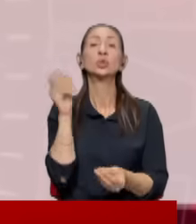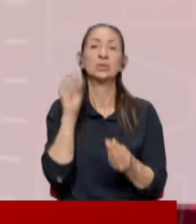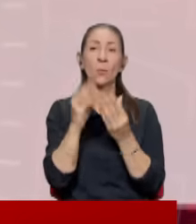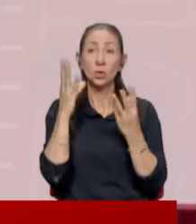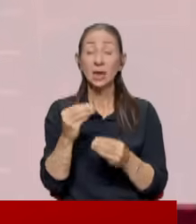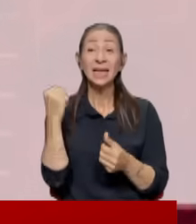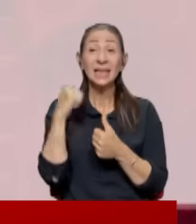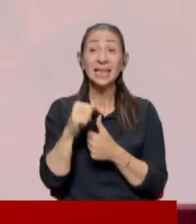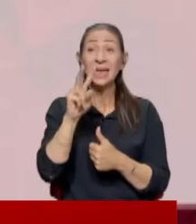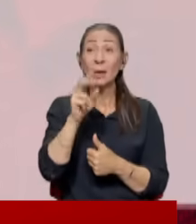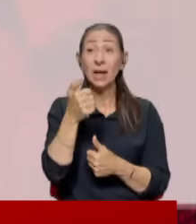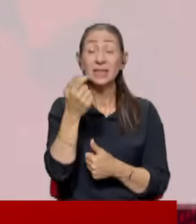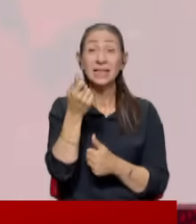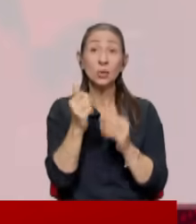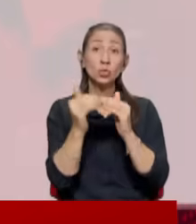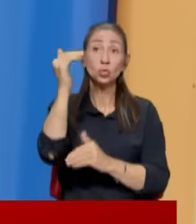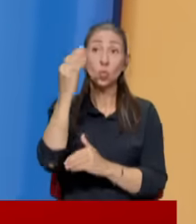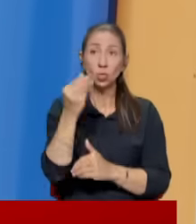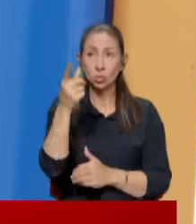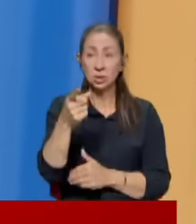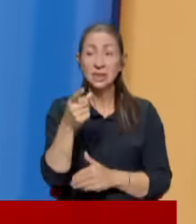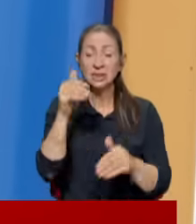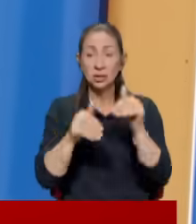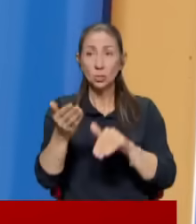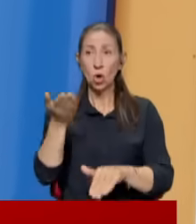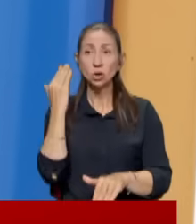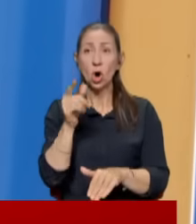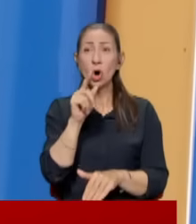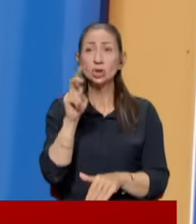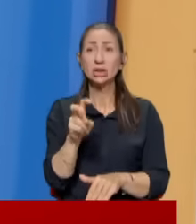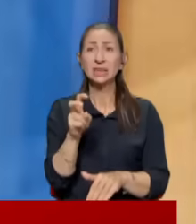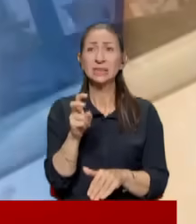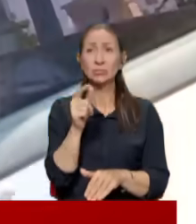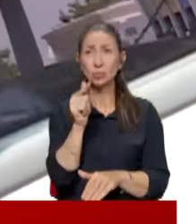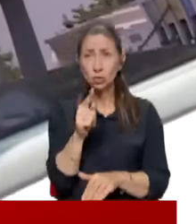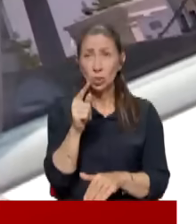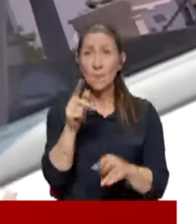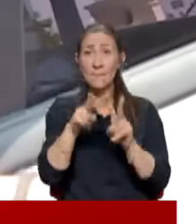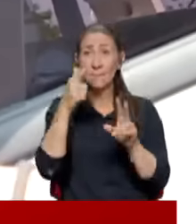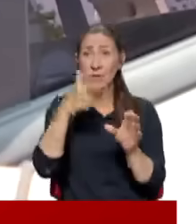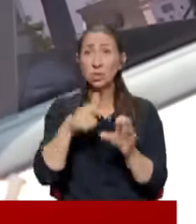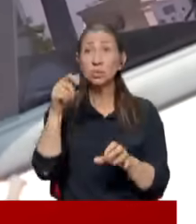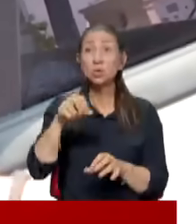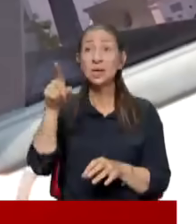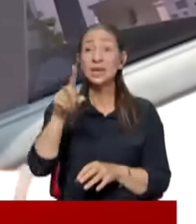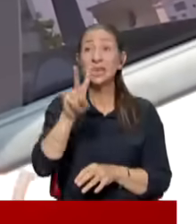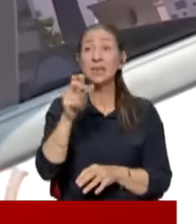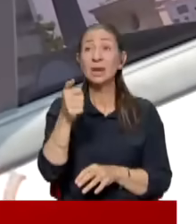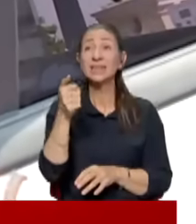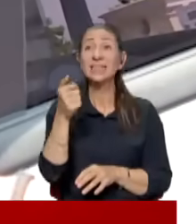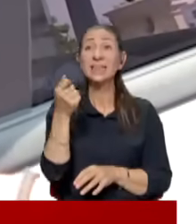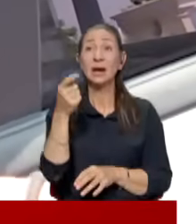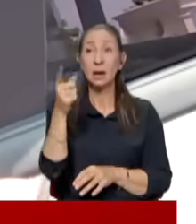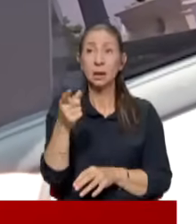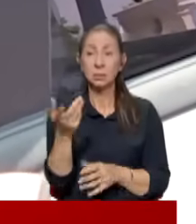litresi. Fiyatı yeniden 26 liranın üstüne çıktı. Seçimden önce 18,5 liraydı mazot. Şu anda 26 milyon